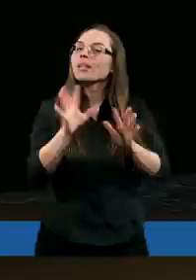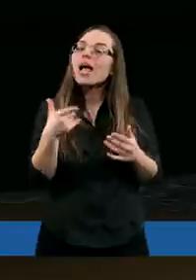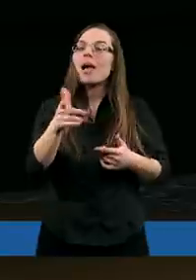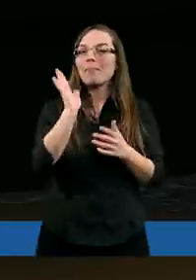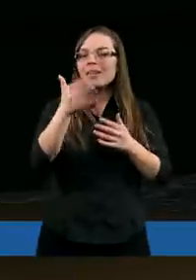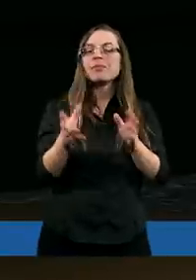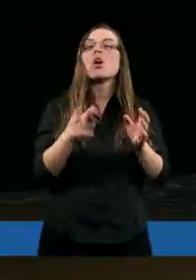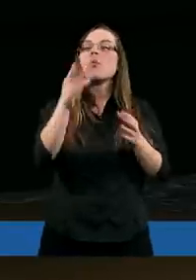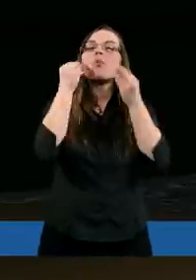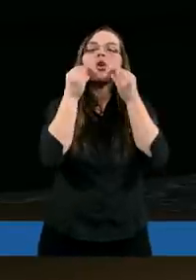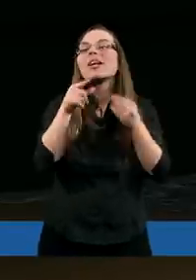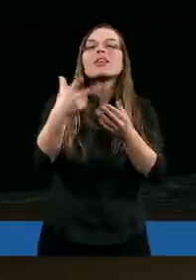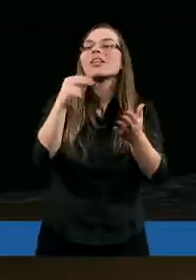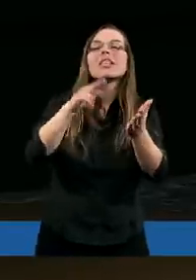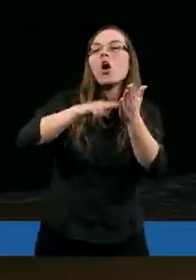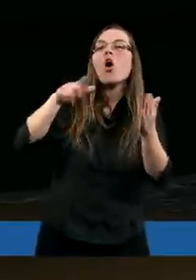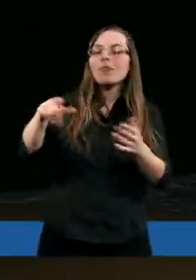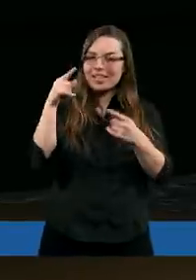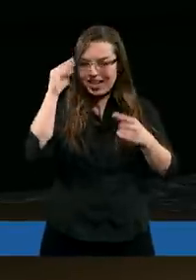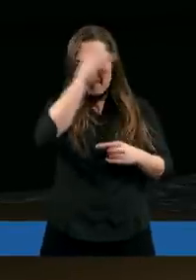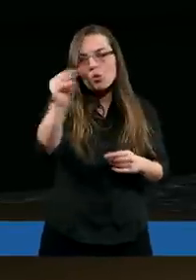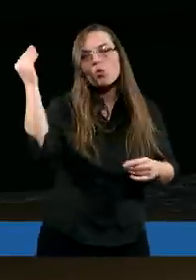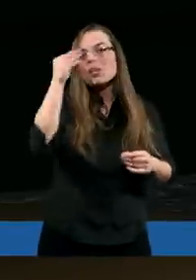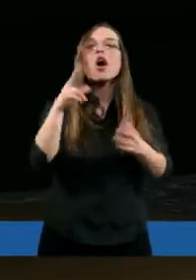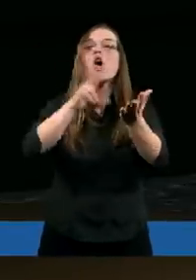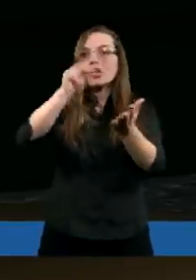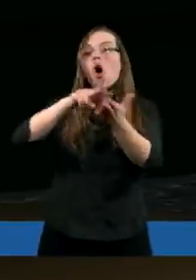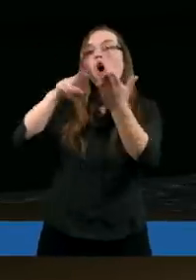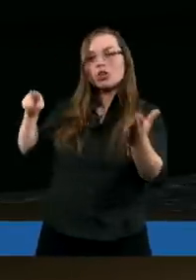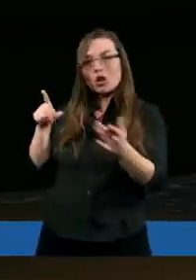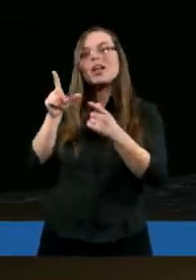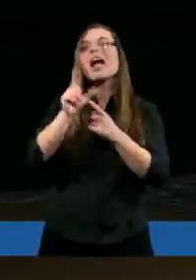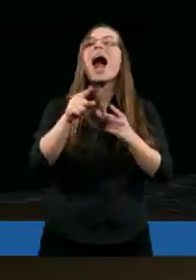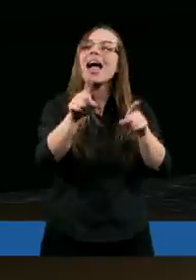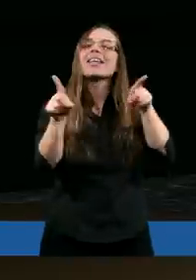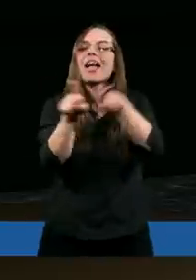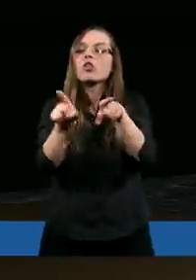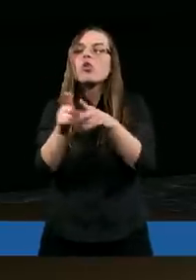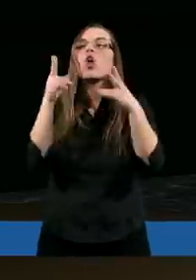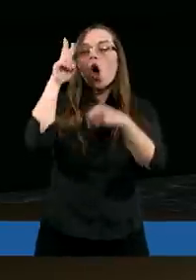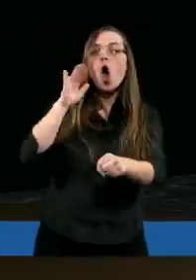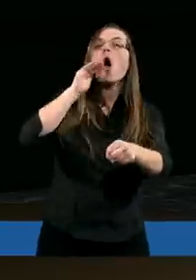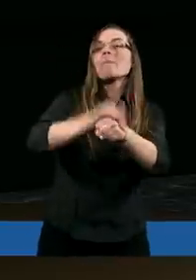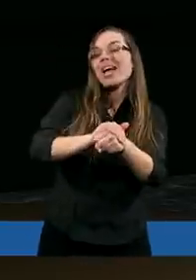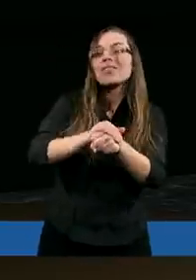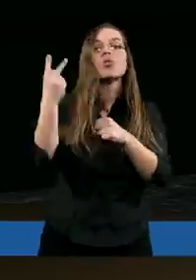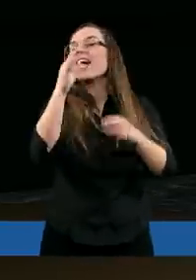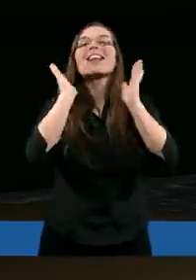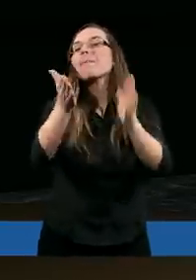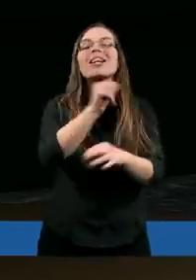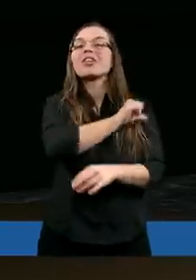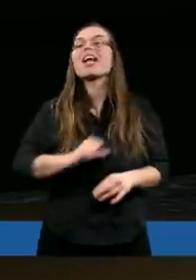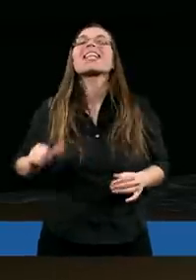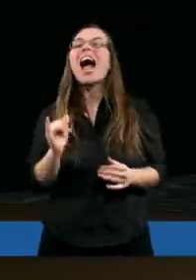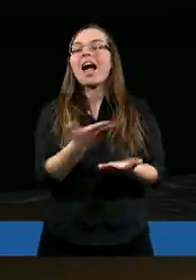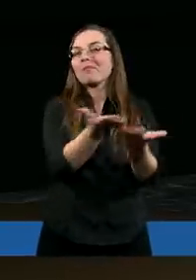Pocieszyciel, Jezus tutaj odchodzi, On zapowiada uczniom, że odchodzi, ale jednocześnie obiecuje im, że nie zostaną sami. Można